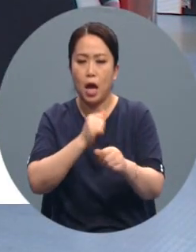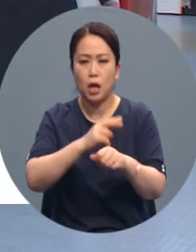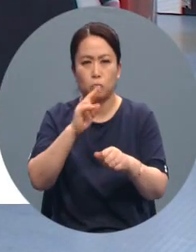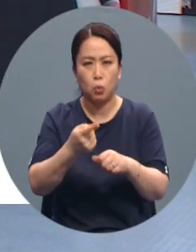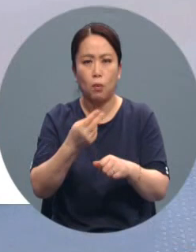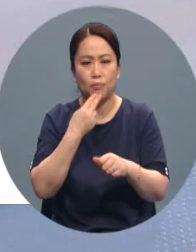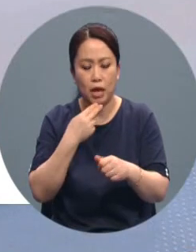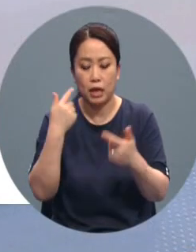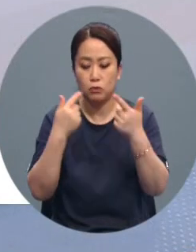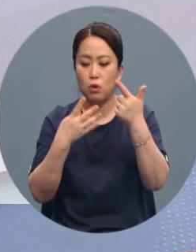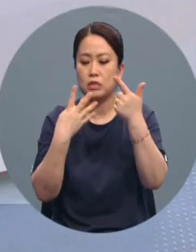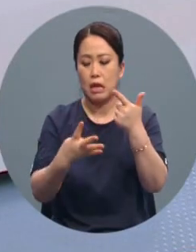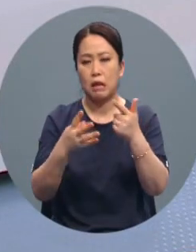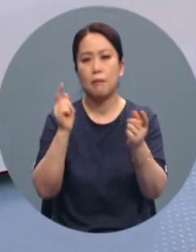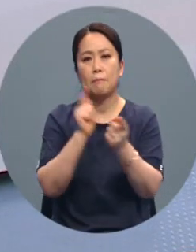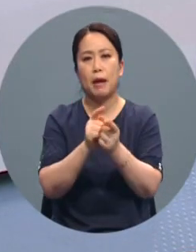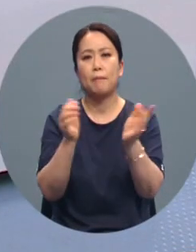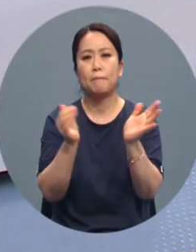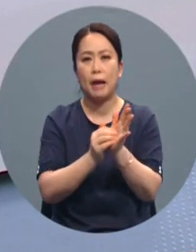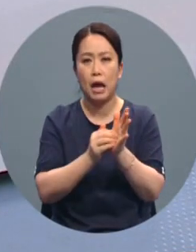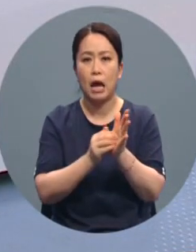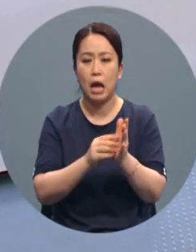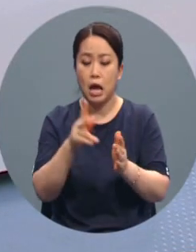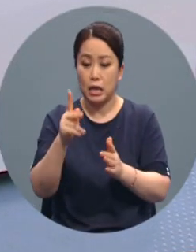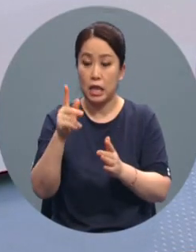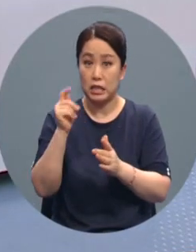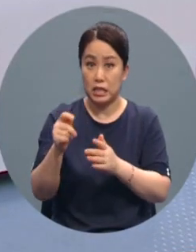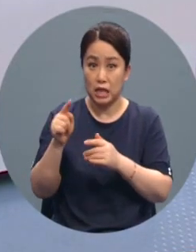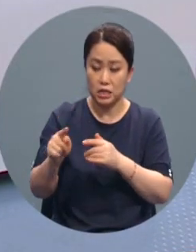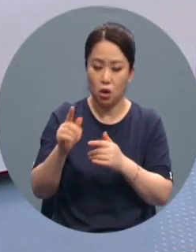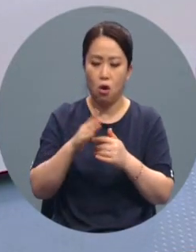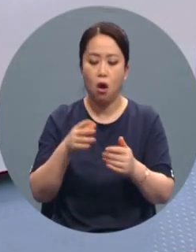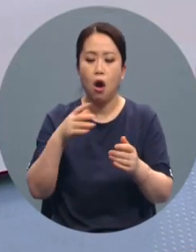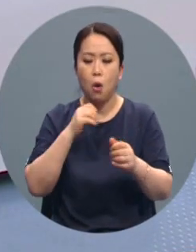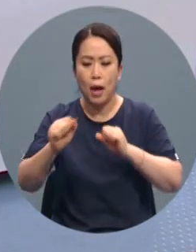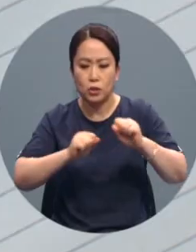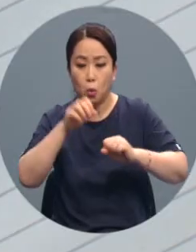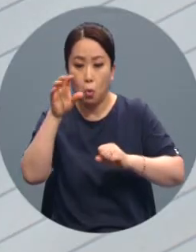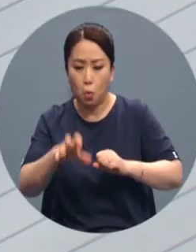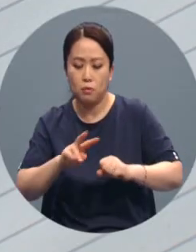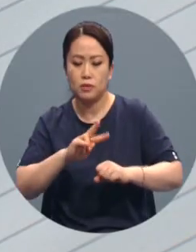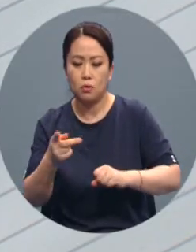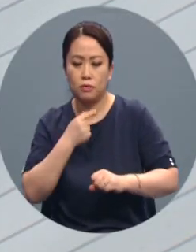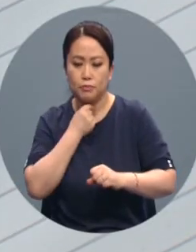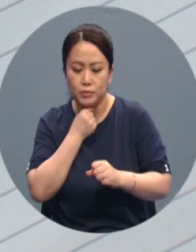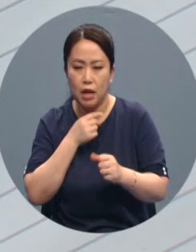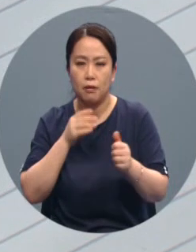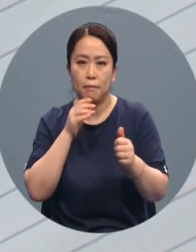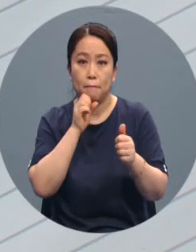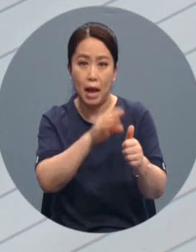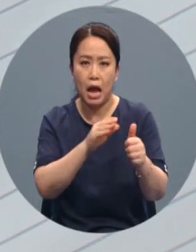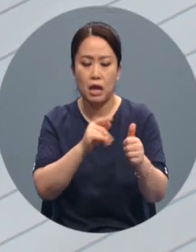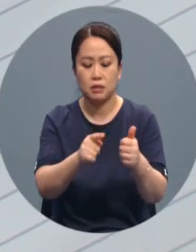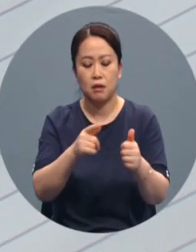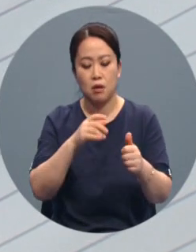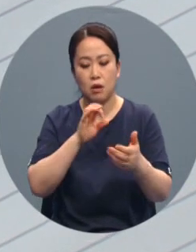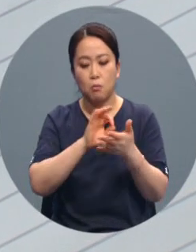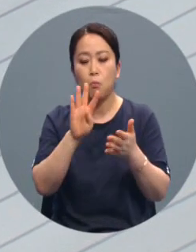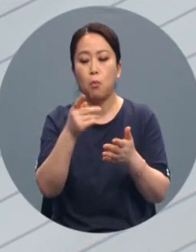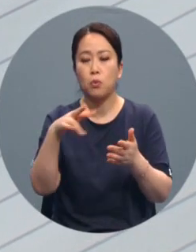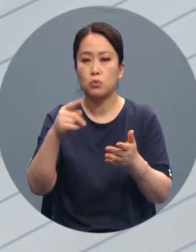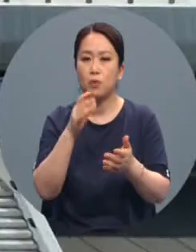겨우 성사됐습니다. 구단 측이 연고지 이전 의사를 밝히자 그제서야 보조 경기장 사용을 제안하기도